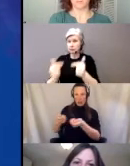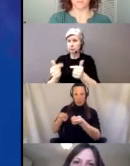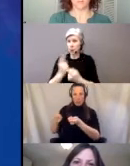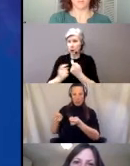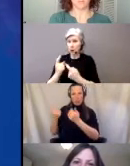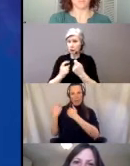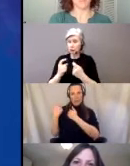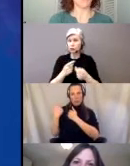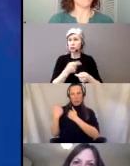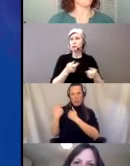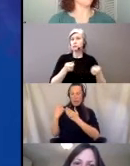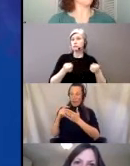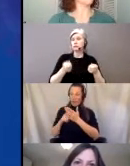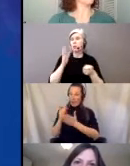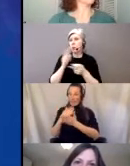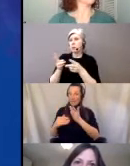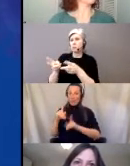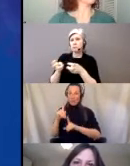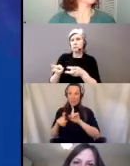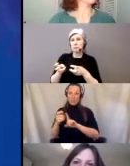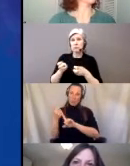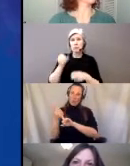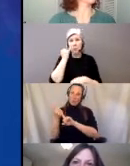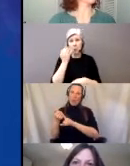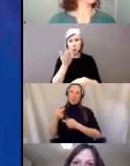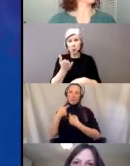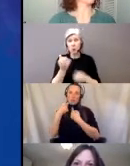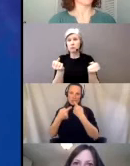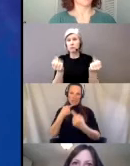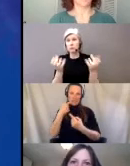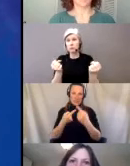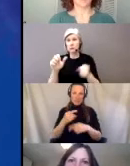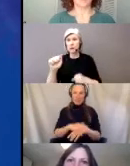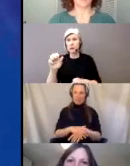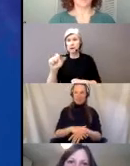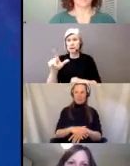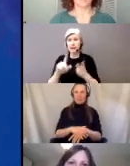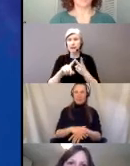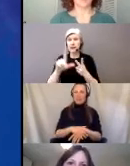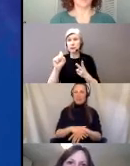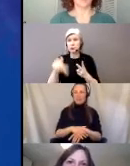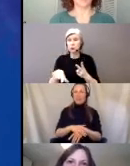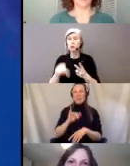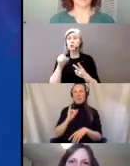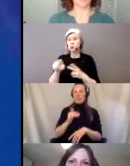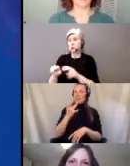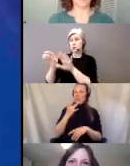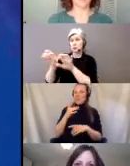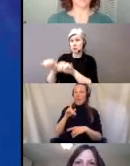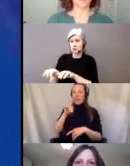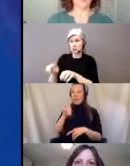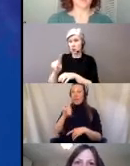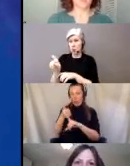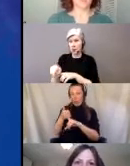lorsque nous serons à la toute fin. Si vous désirez accéder aux questions en langue des signes.